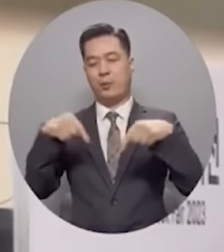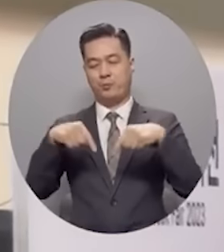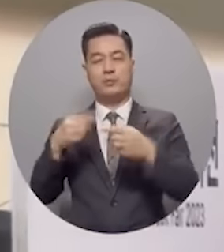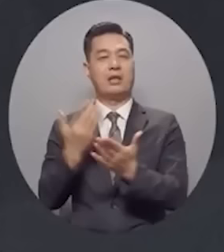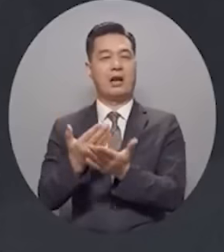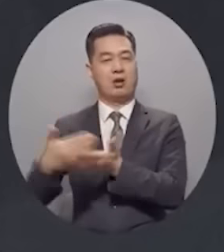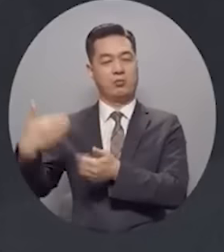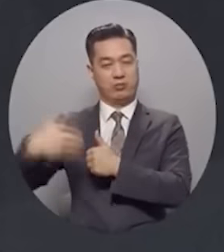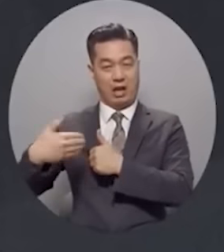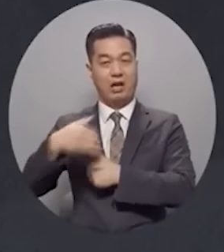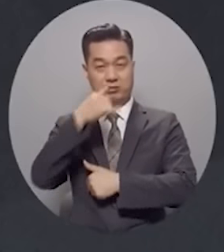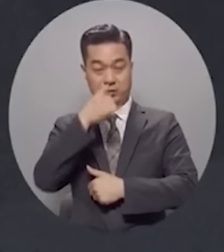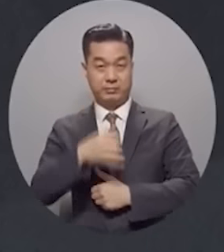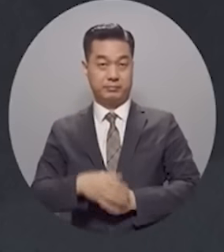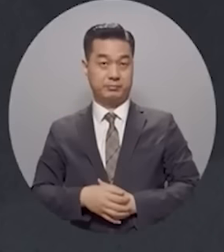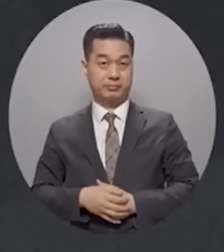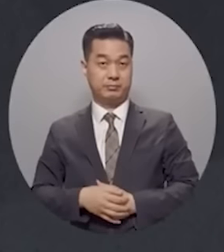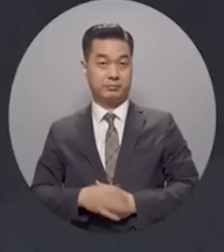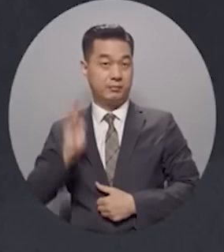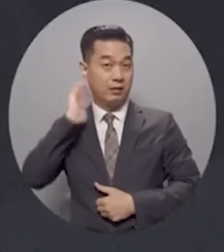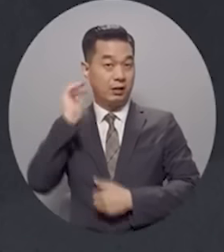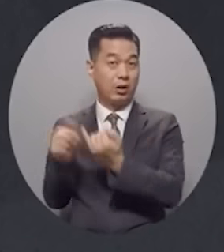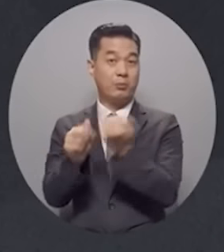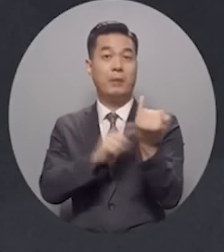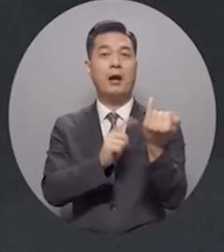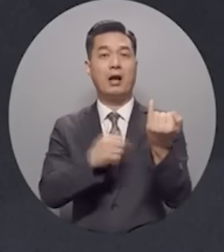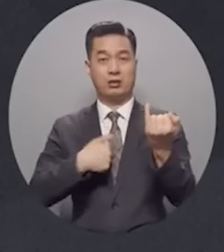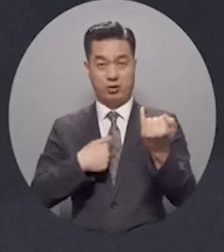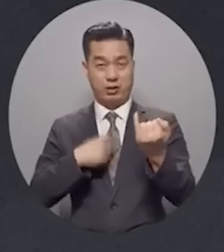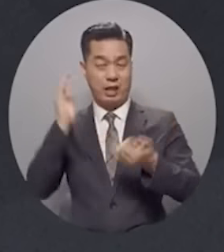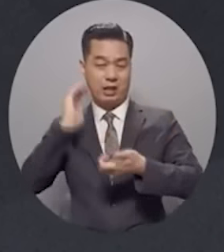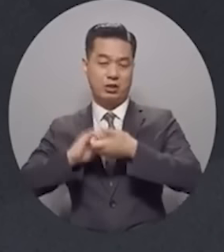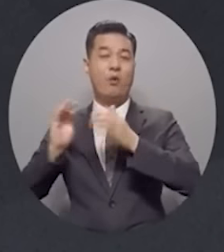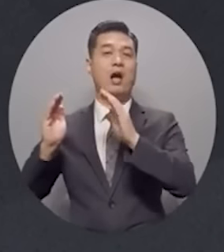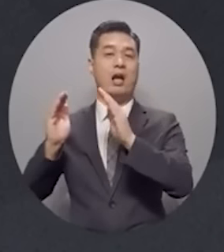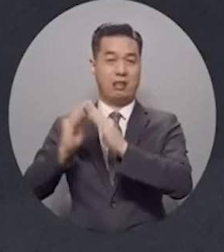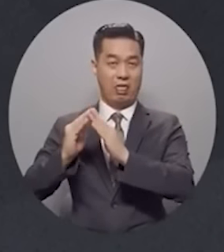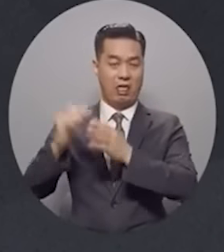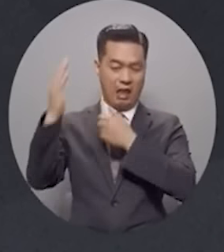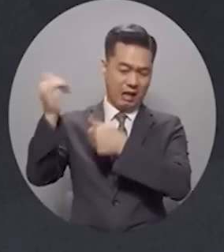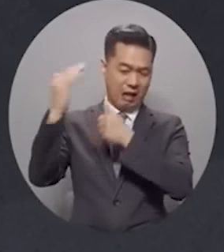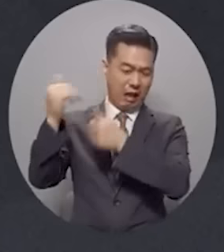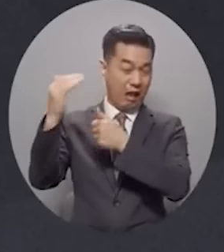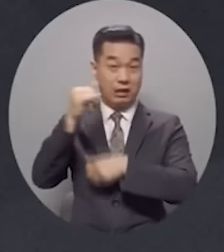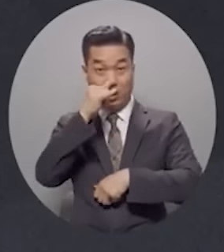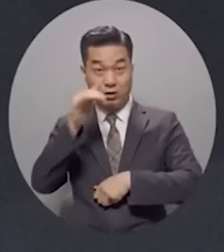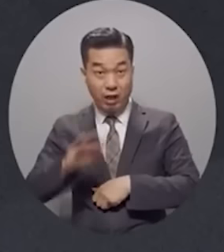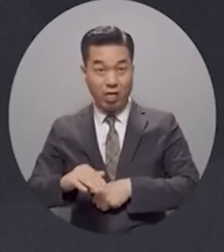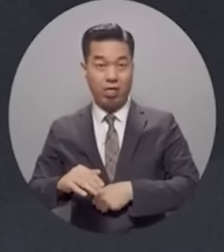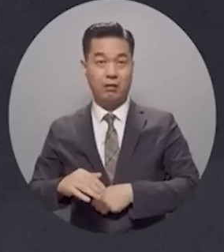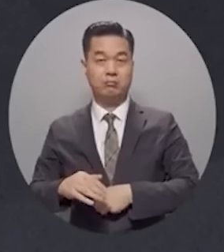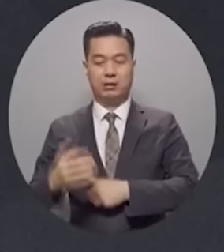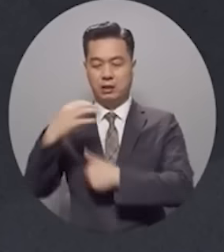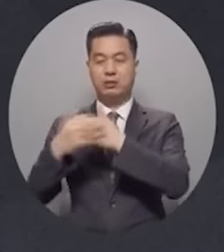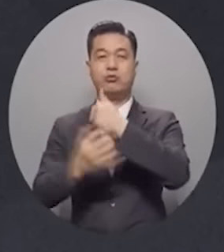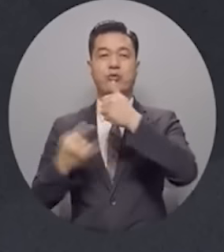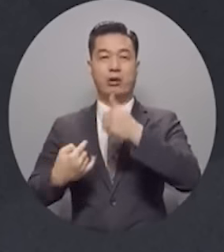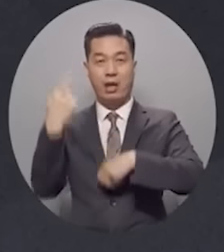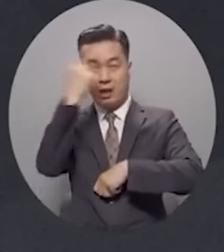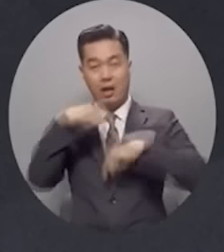주장했습니다. 여사가 얼마나 청와대 가자고 그때는 용산 갈지 모르고 청와대 가자고 그랬는데 인수위에 와서 사람들 면접